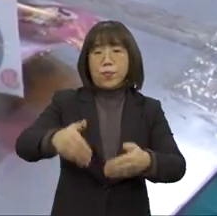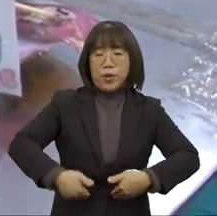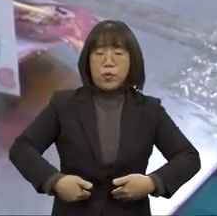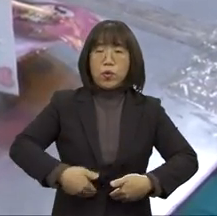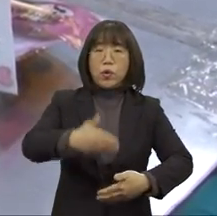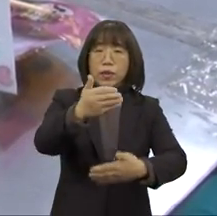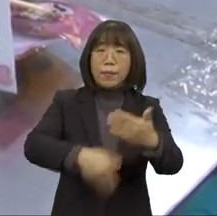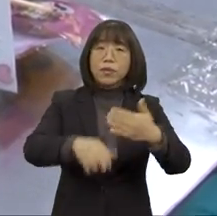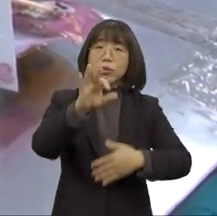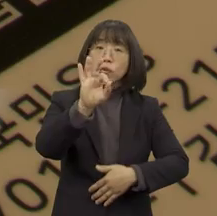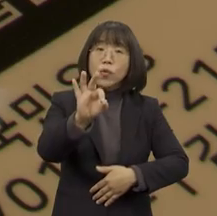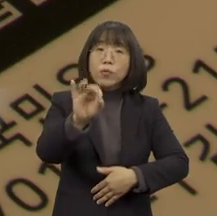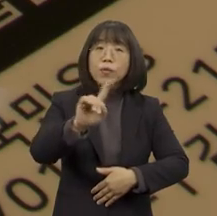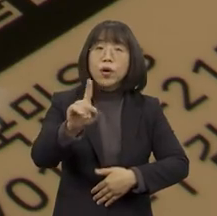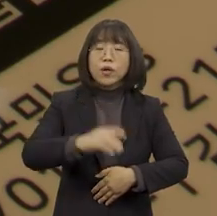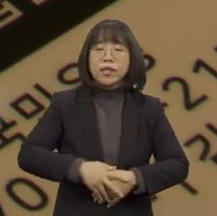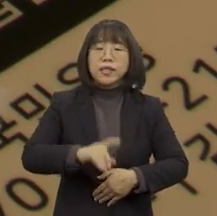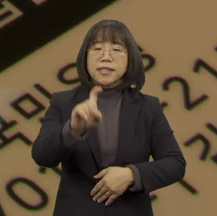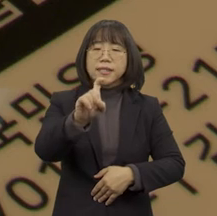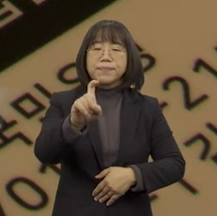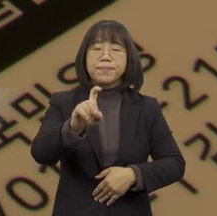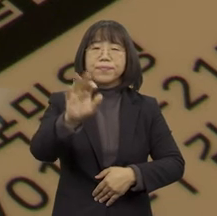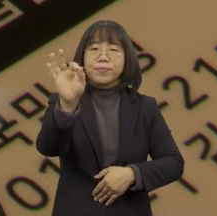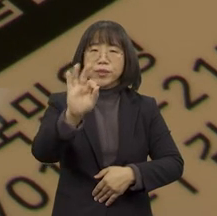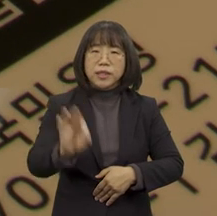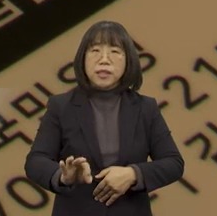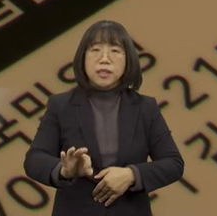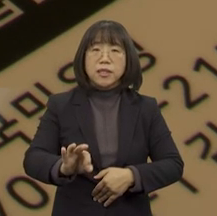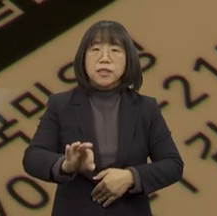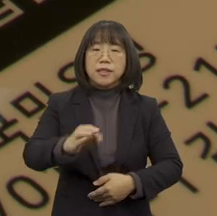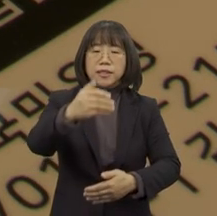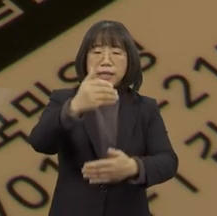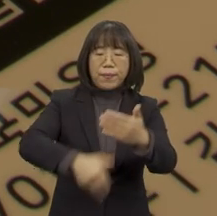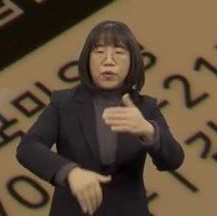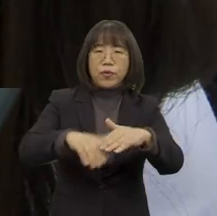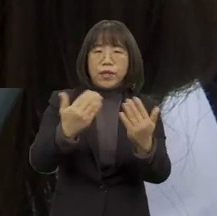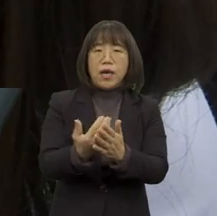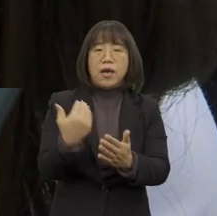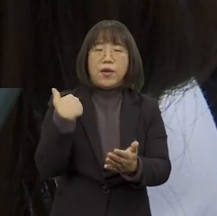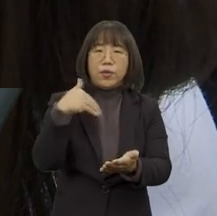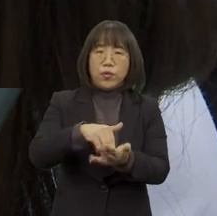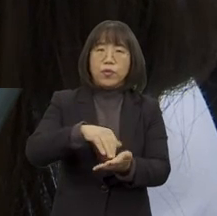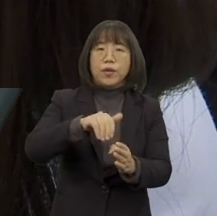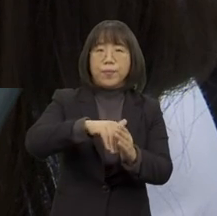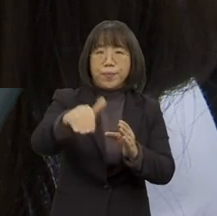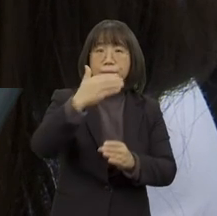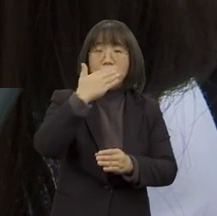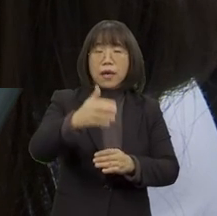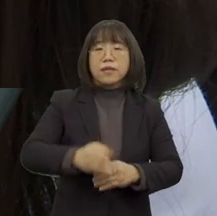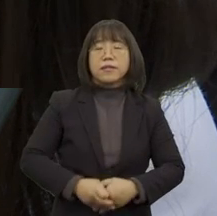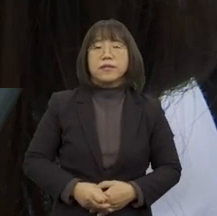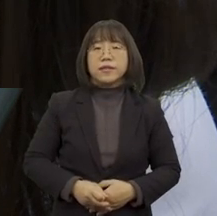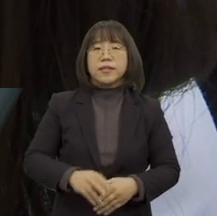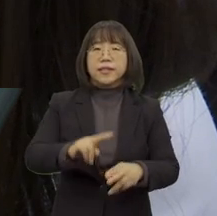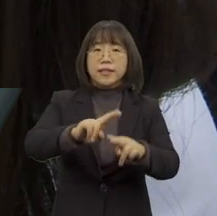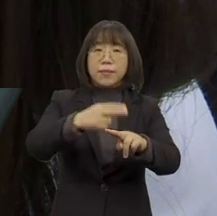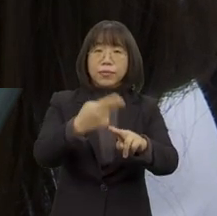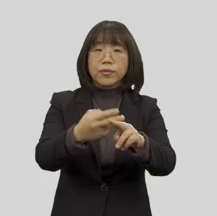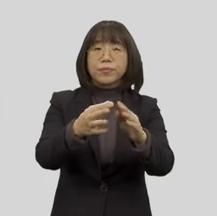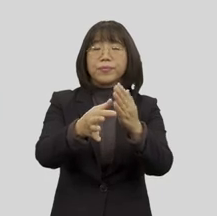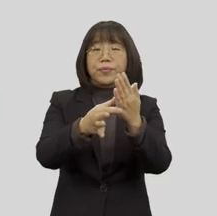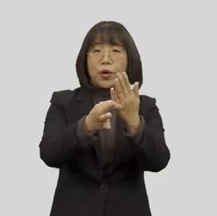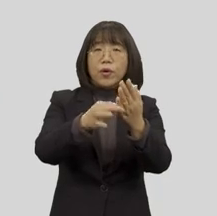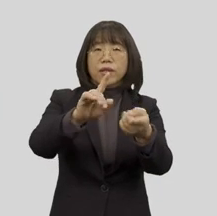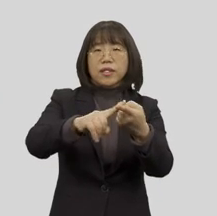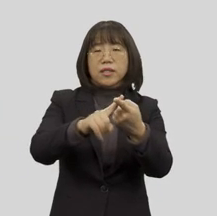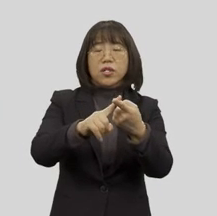상품권 자네에게 대해서는 시 기업은 10% 를 제외하고 환불이 가능합니다 청결제 상품권